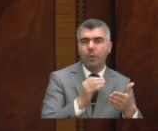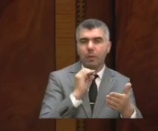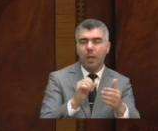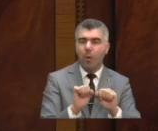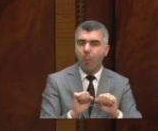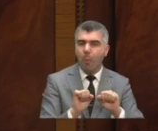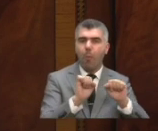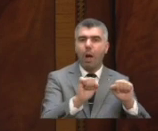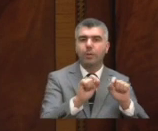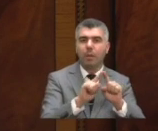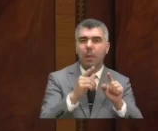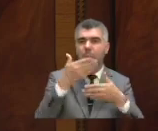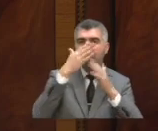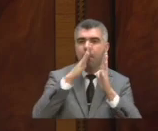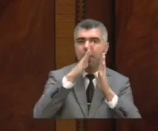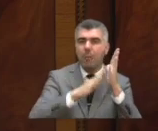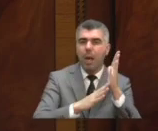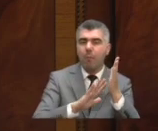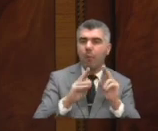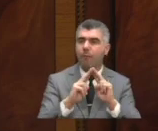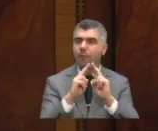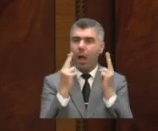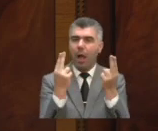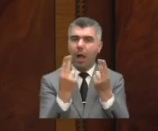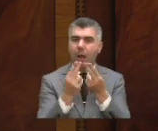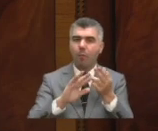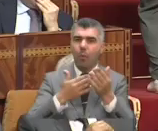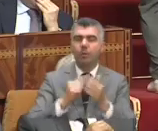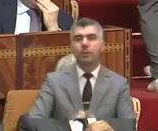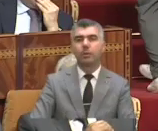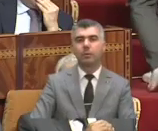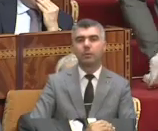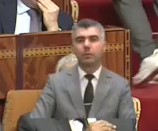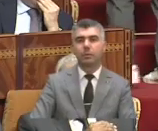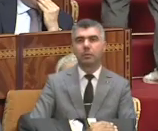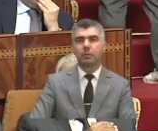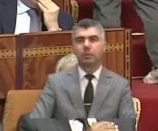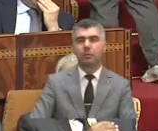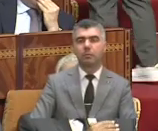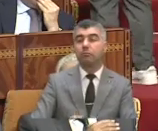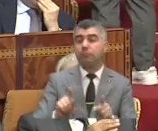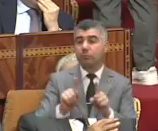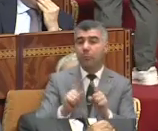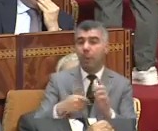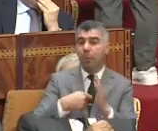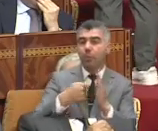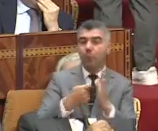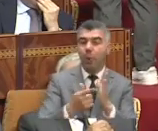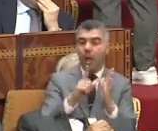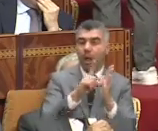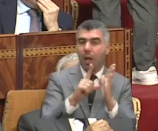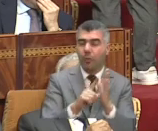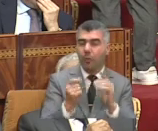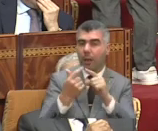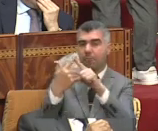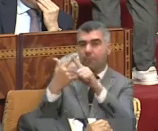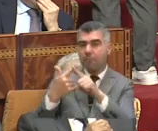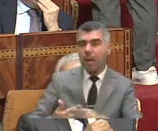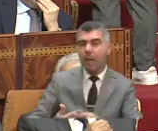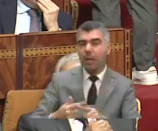بلادنا على عده مستويات وفي هذا الصدد فان مشروع الماليه